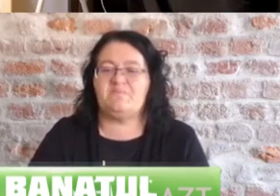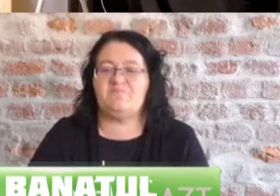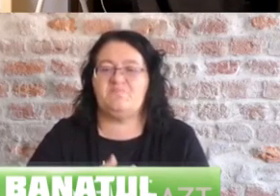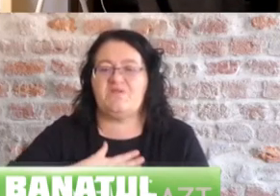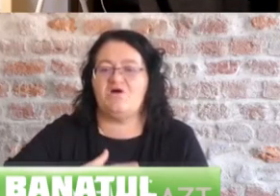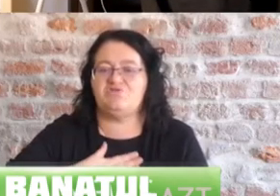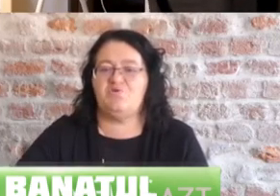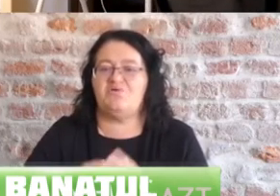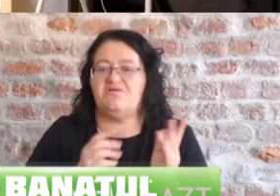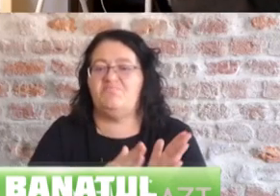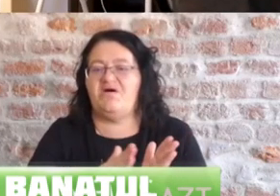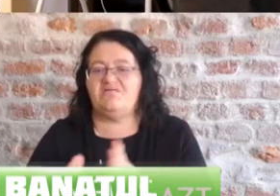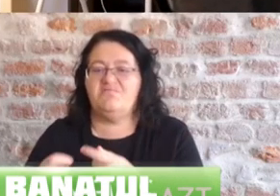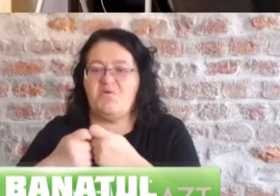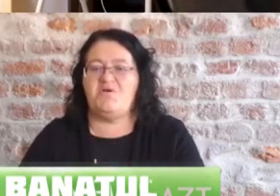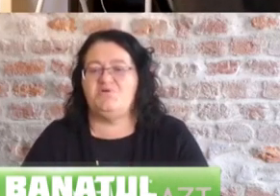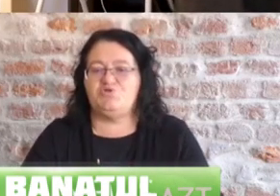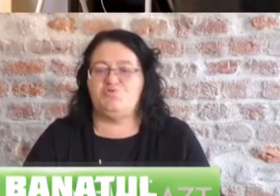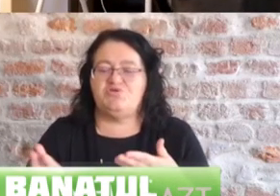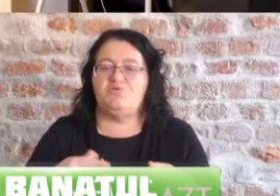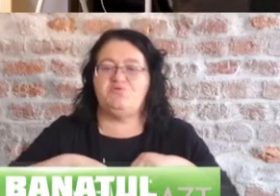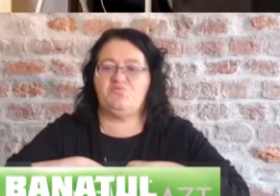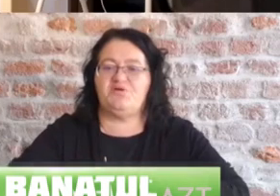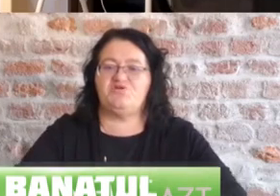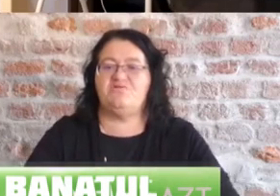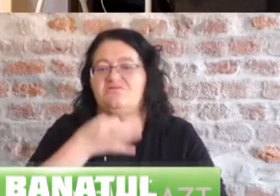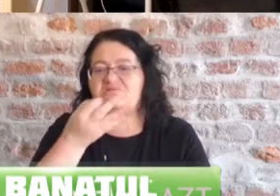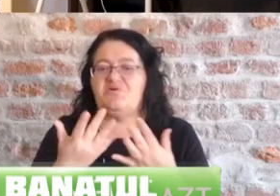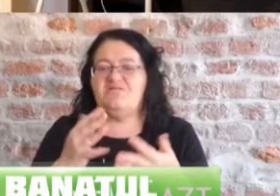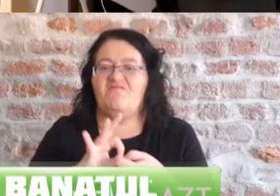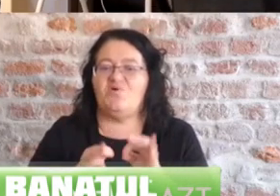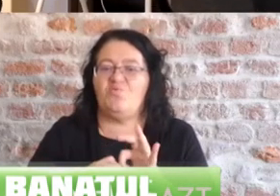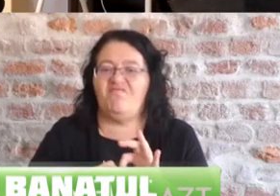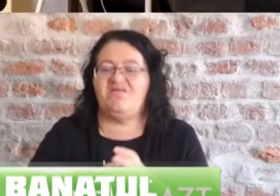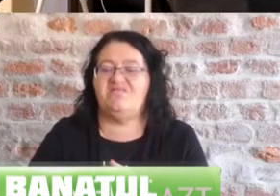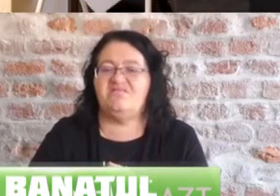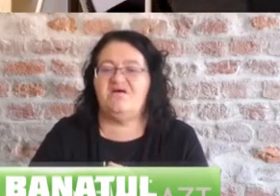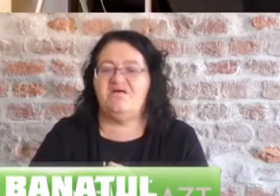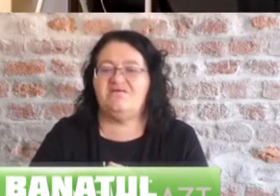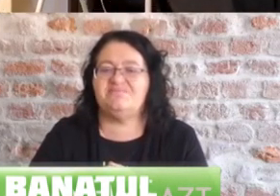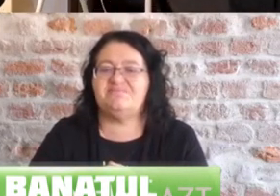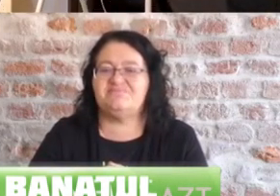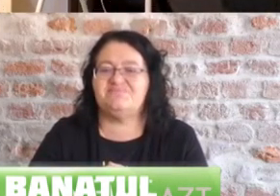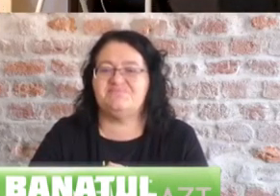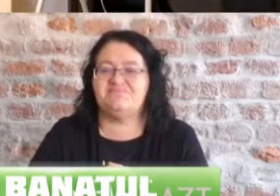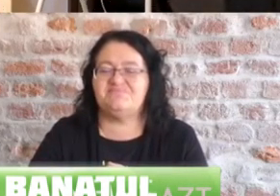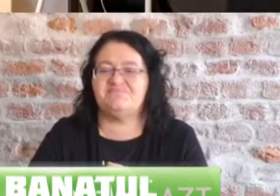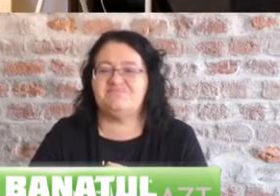Aș invita pe rând pe membrii jurului, începând cu președintele, să adreseze câteva cuvinte. So,